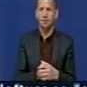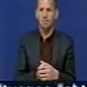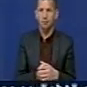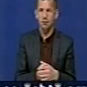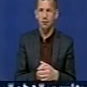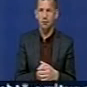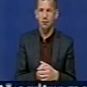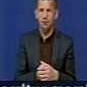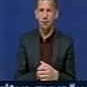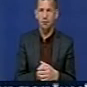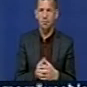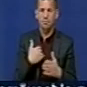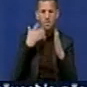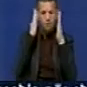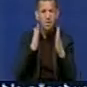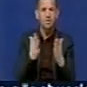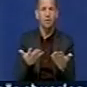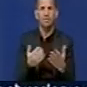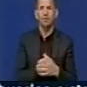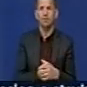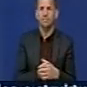Prandaj besoj që